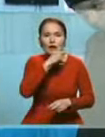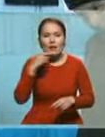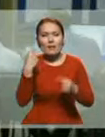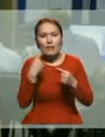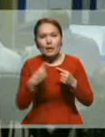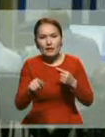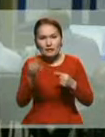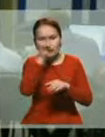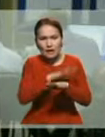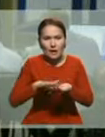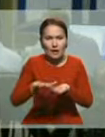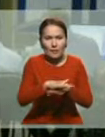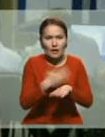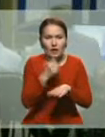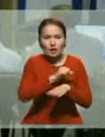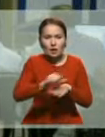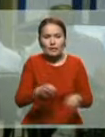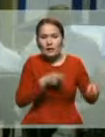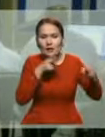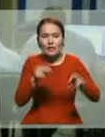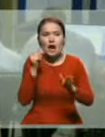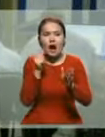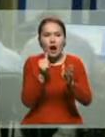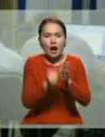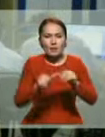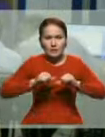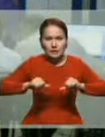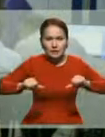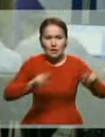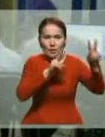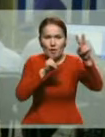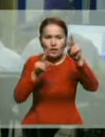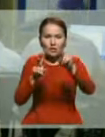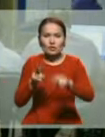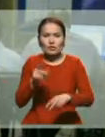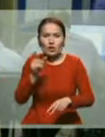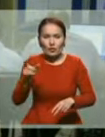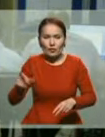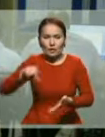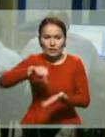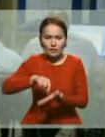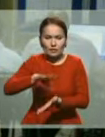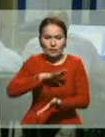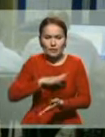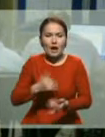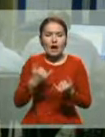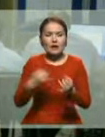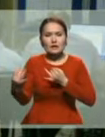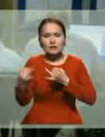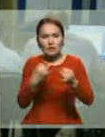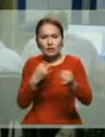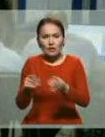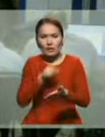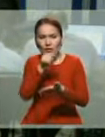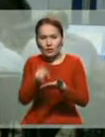да басқа елдерден келген 60-тан астам сарапшы қадағалады. Бұған дейін солардың бірімен сұхбаттасудың сәті түскен